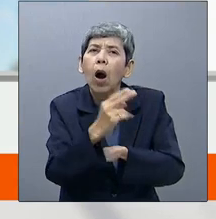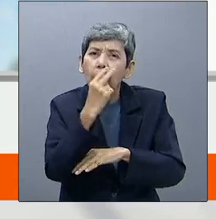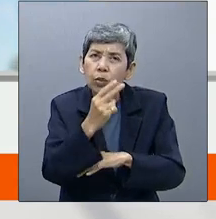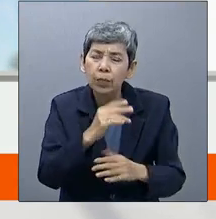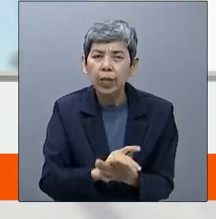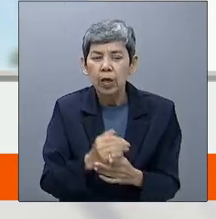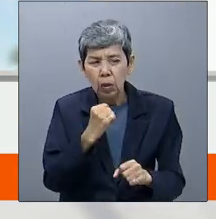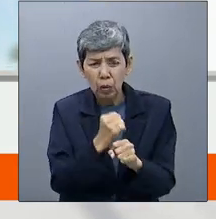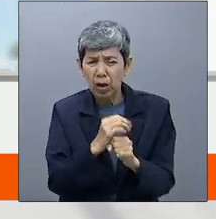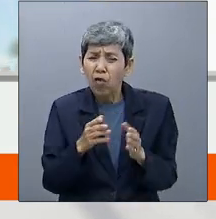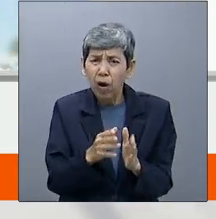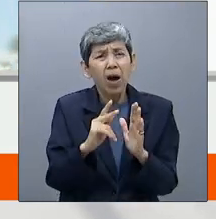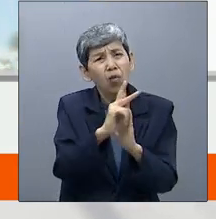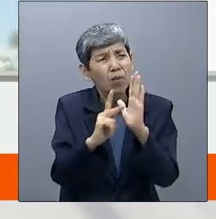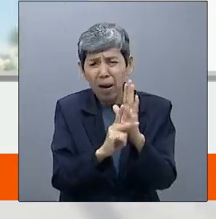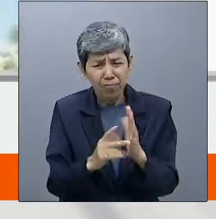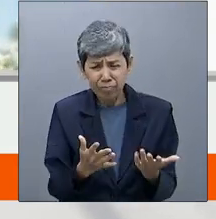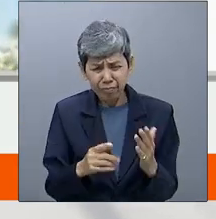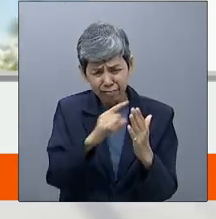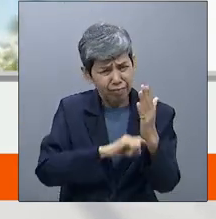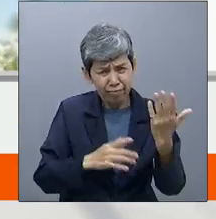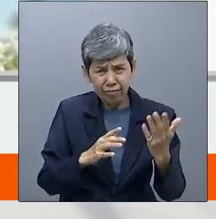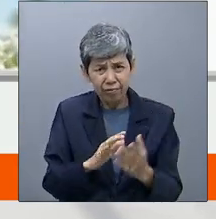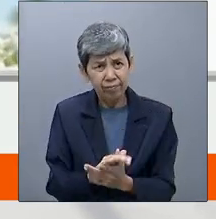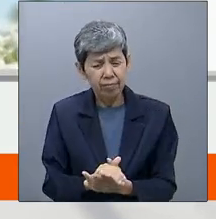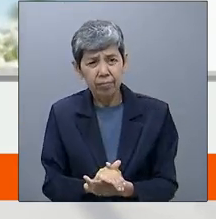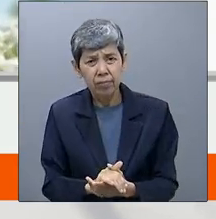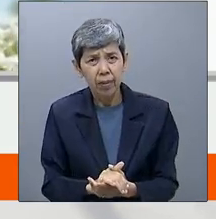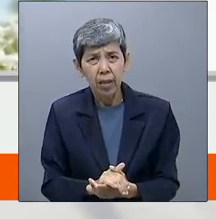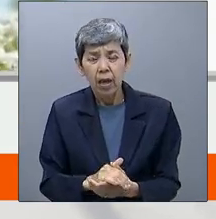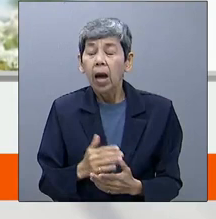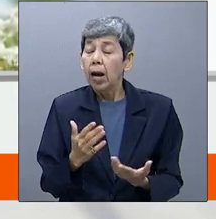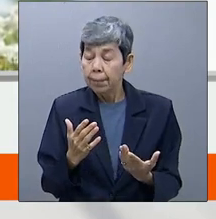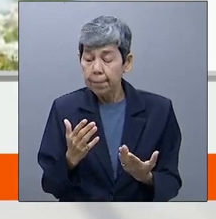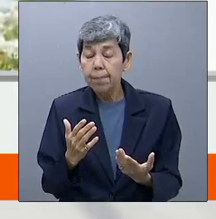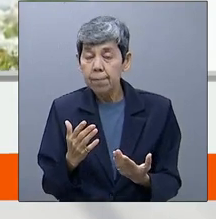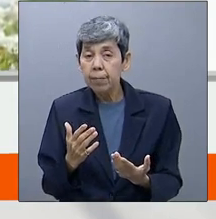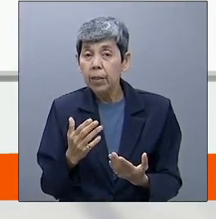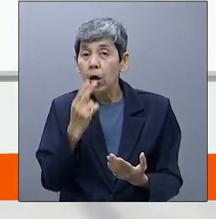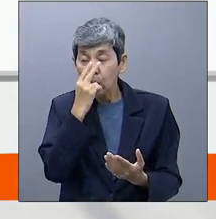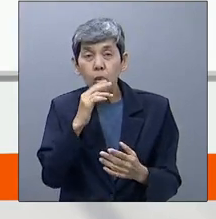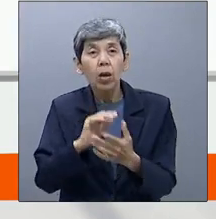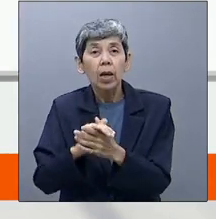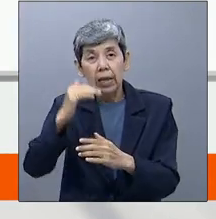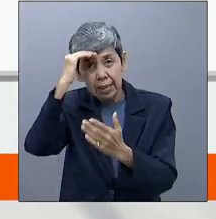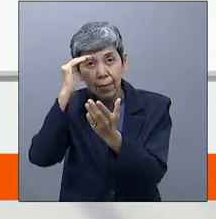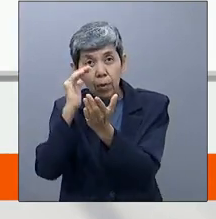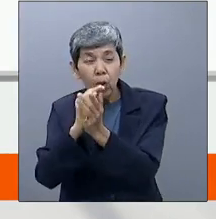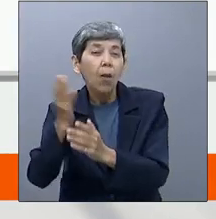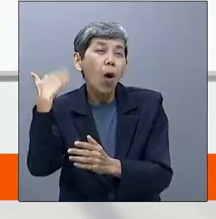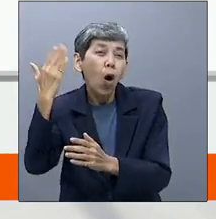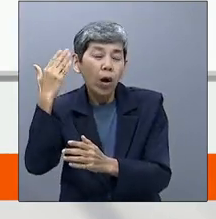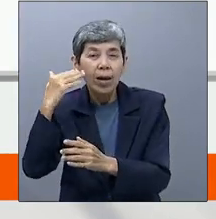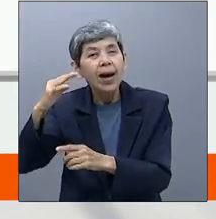คลนวิสีศาสตร์มันขาดแคลนแล้วมันมีทั้งประเทศเลยถ ู กไหมหรือแม้แต่สิบโทหญิงกรเกษตรที่มีเรื่อง